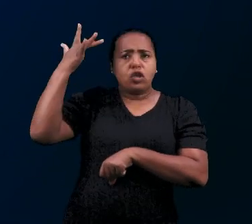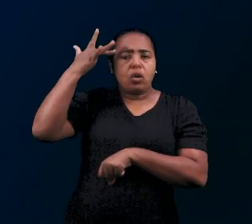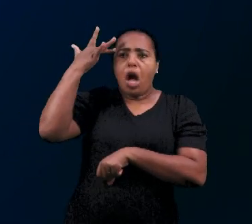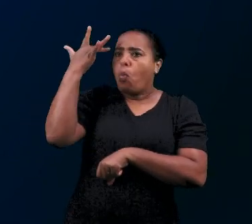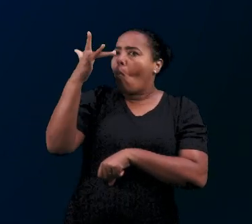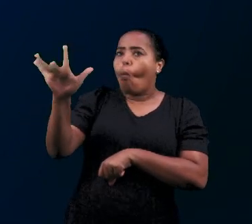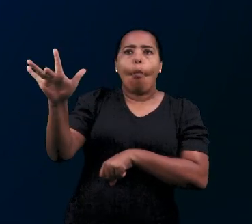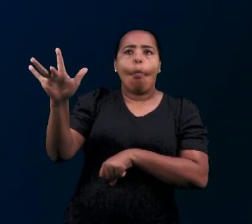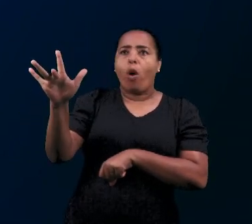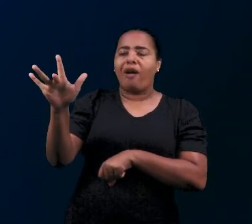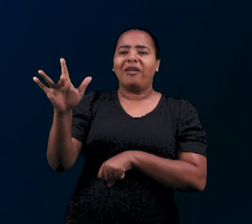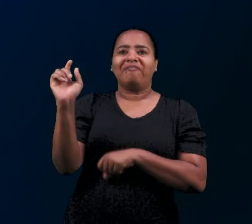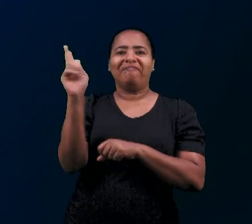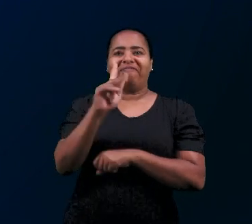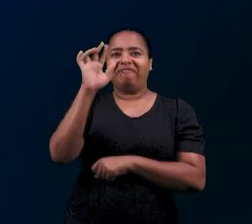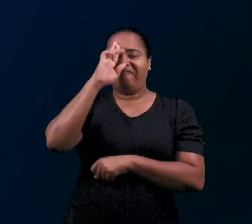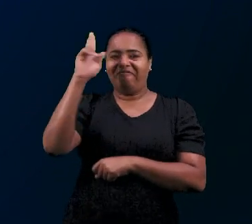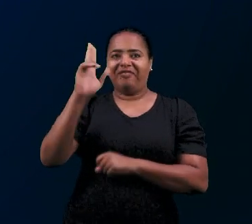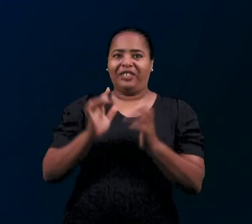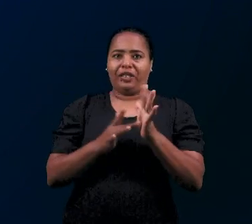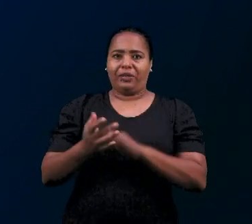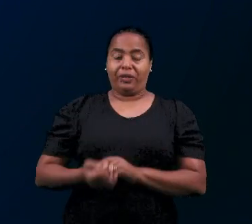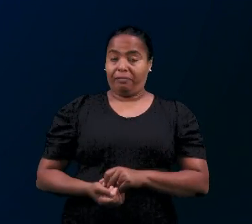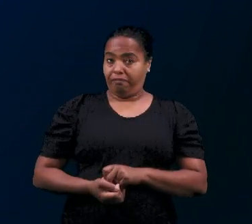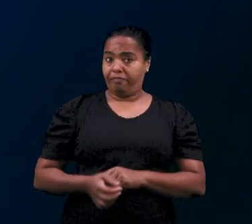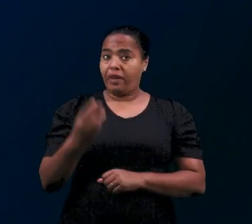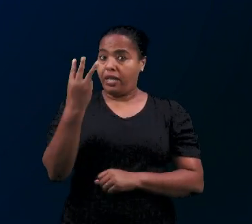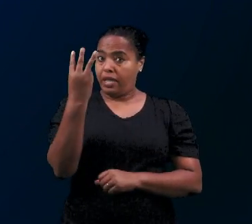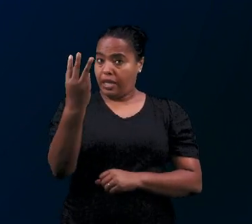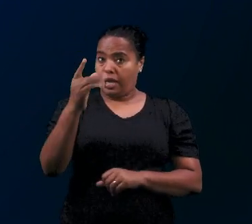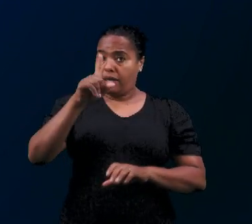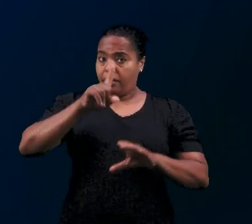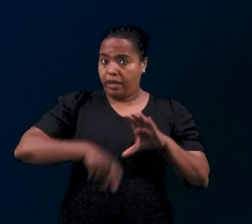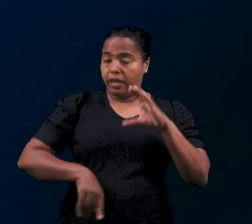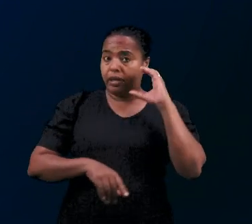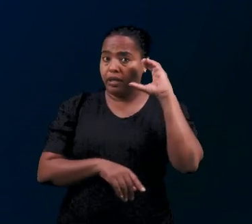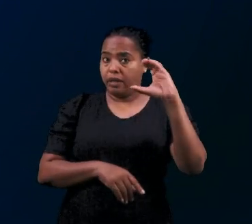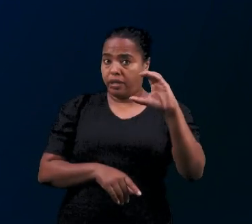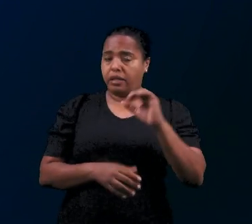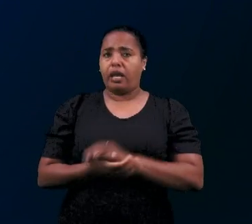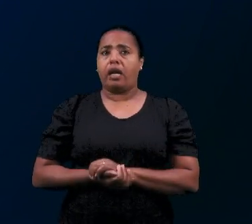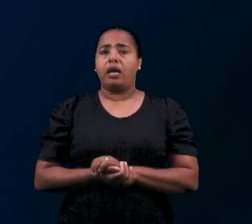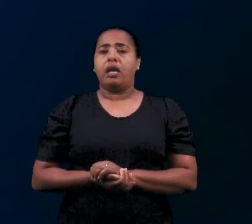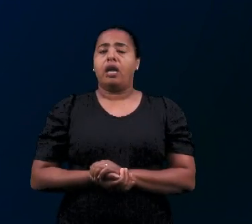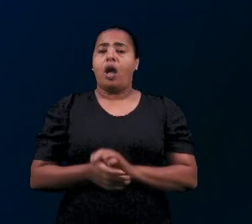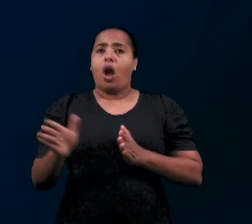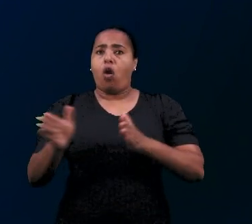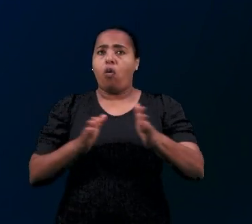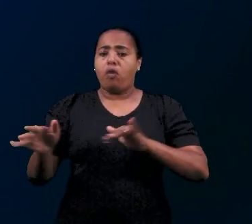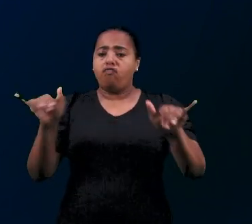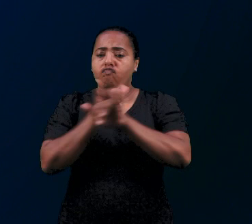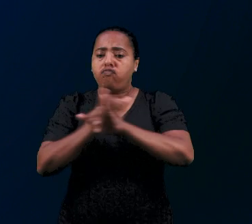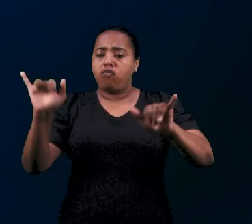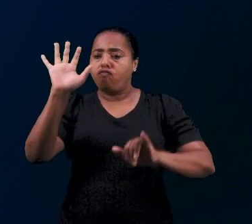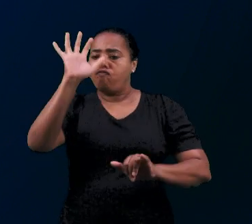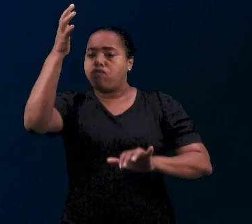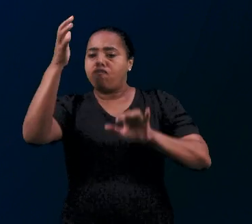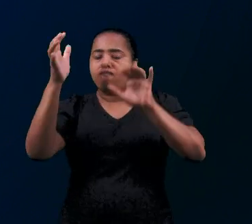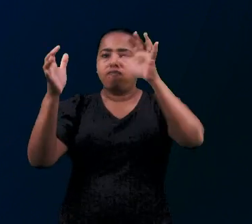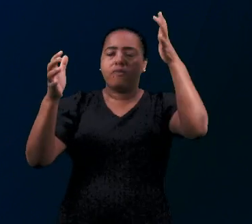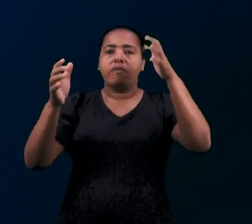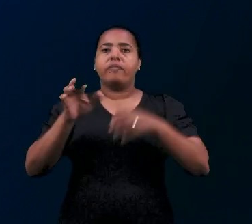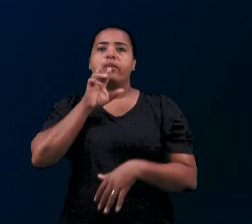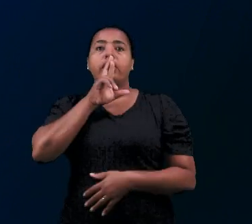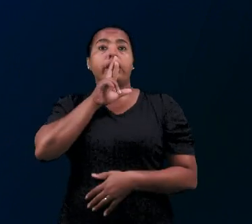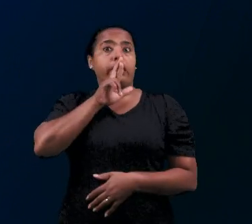ne sait la paix du Seigneur Jésus. 3C. Où il sera une période d'avertissement